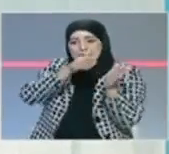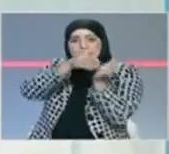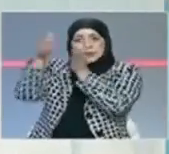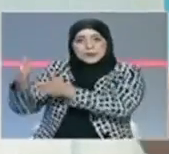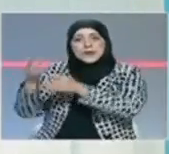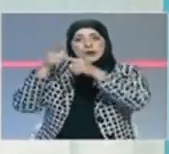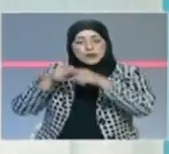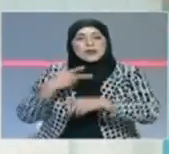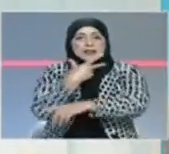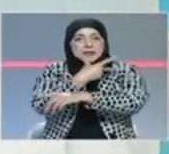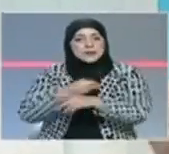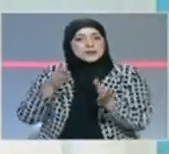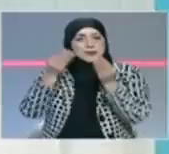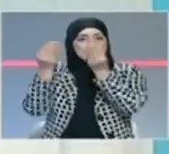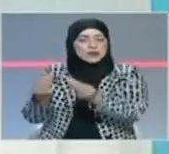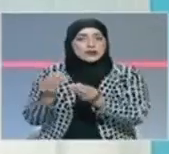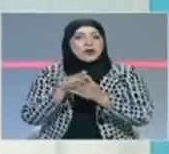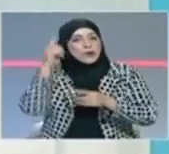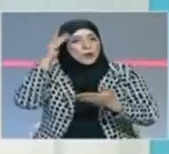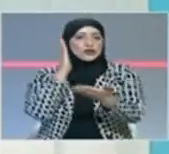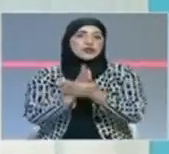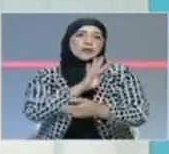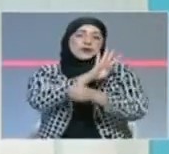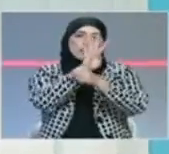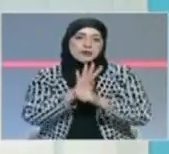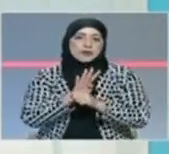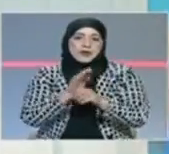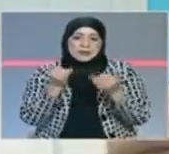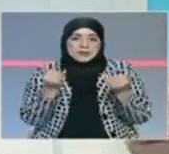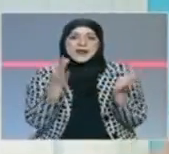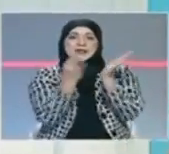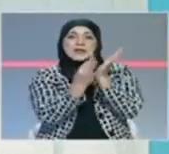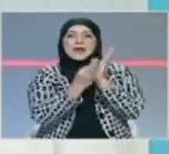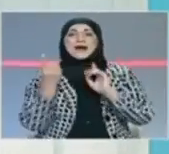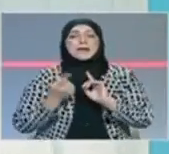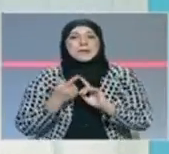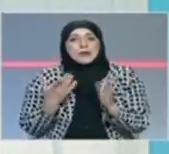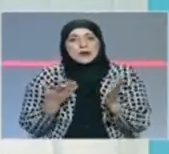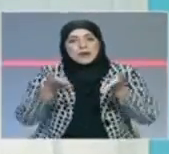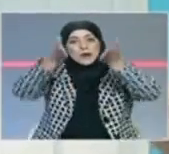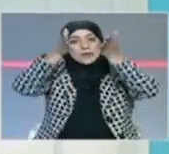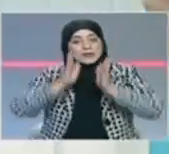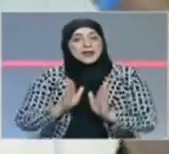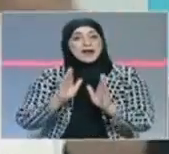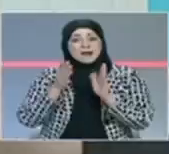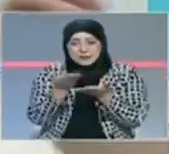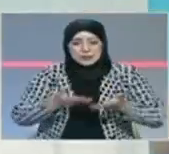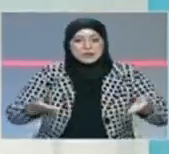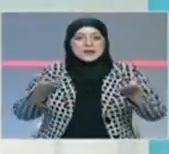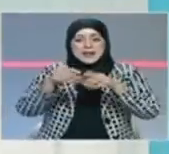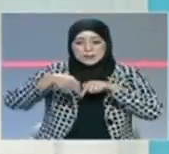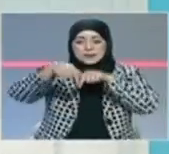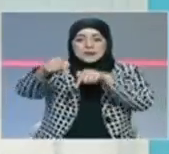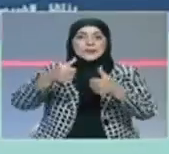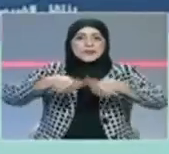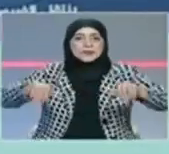ليهم باش هكاكا نحدوا من انتشار الفيروس هذايا. إذا هي تطبيقة مهمة وركيزة هامة في الفترة نتاع الحجر